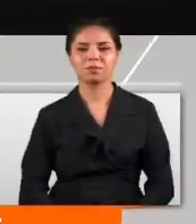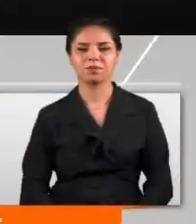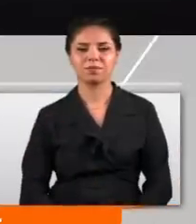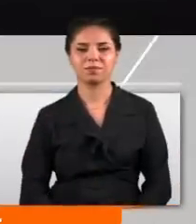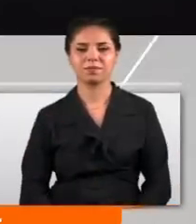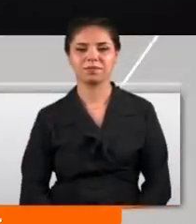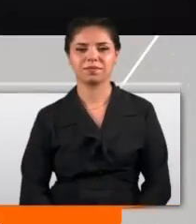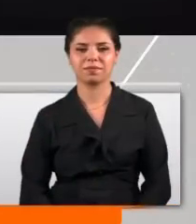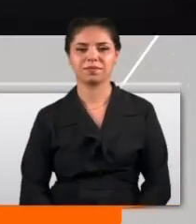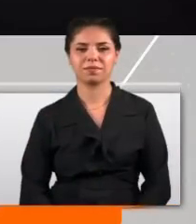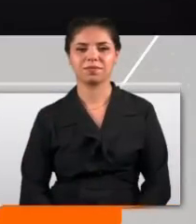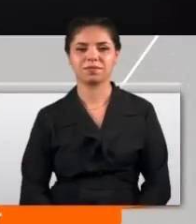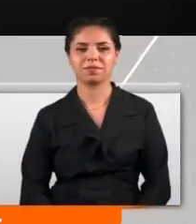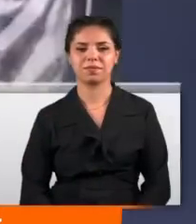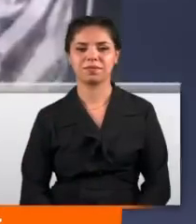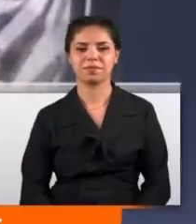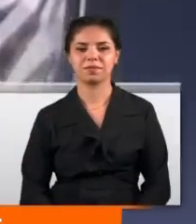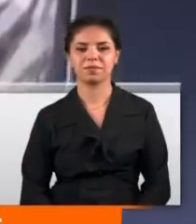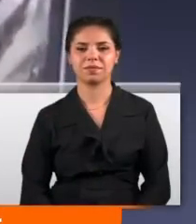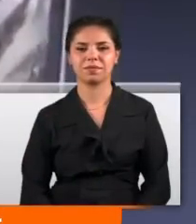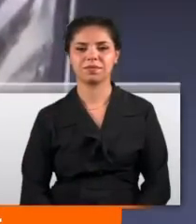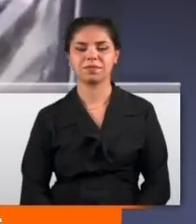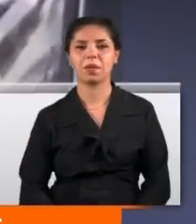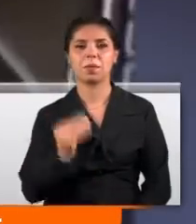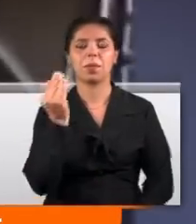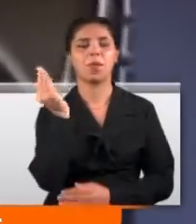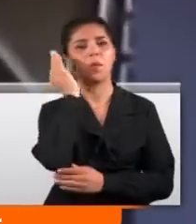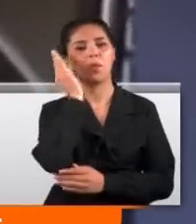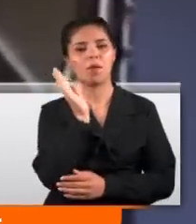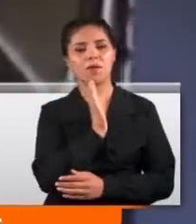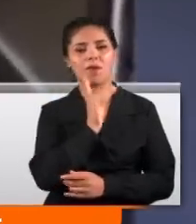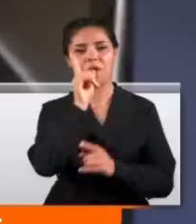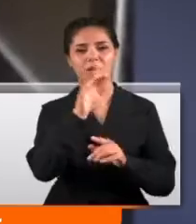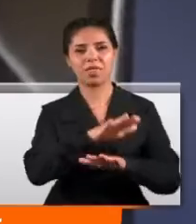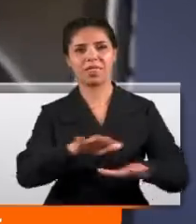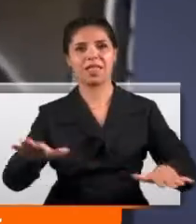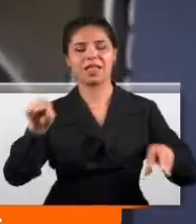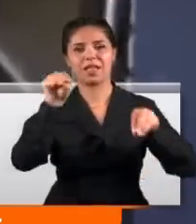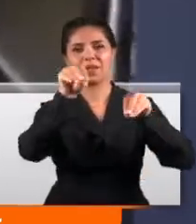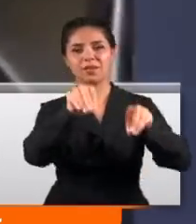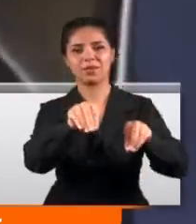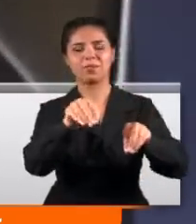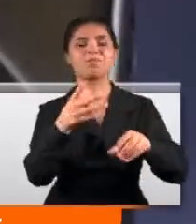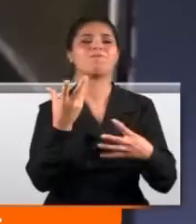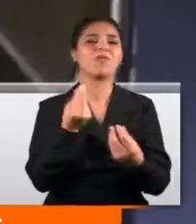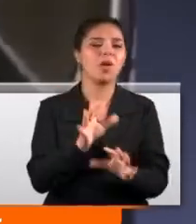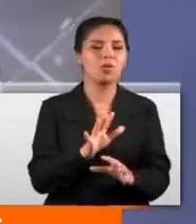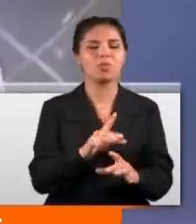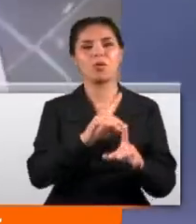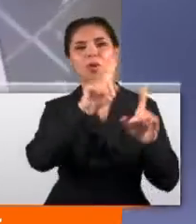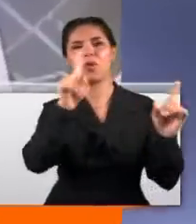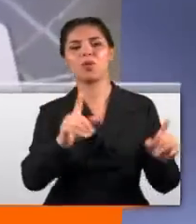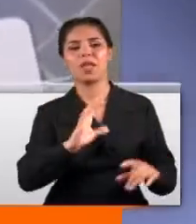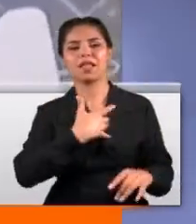Bizden yardım istedi çocuğu nereye koyabileceği hakkında. Kucağında uyuyan çocuğunu önce tezgahın üzerine koydu, baktı olmadı, esnafın